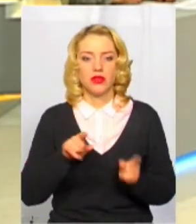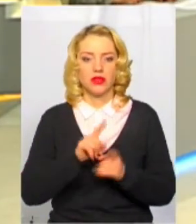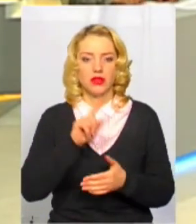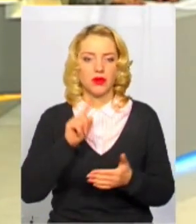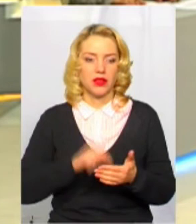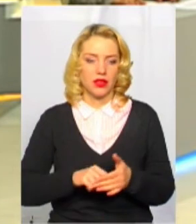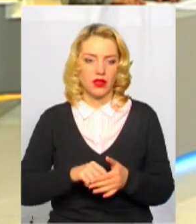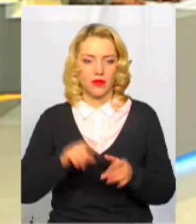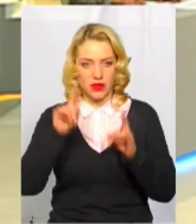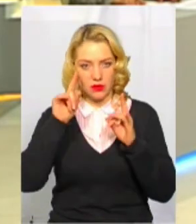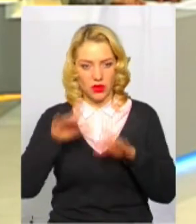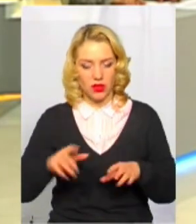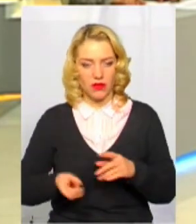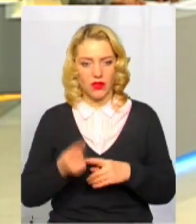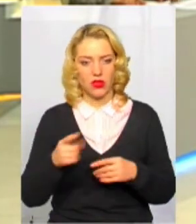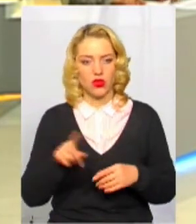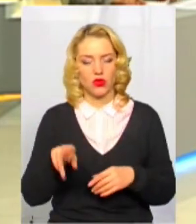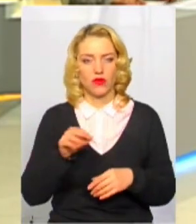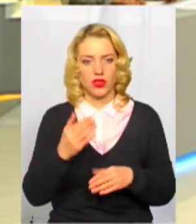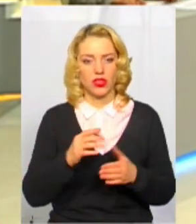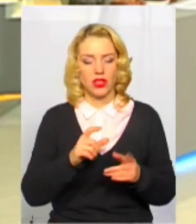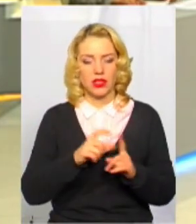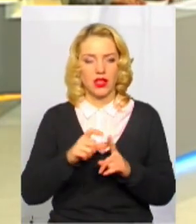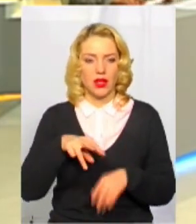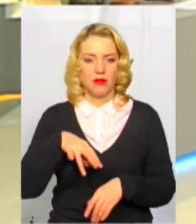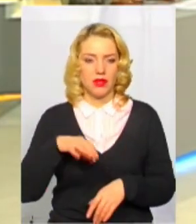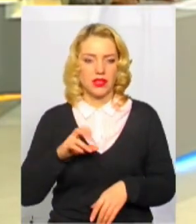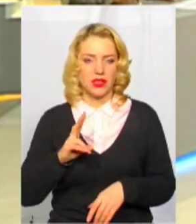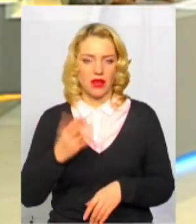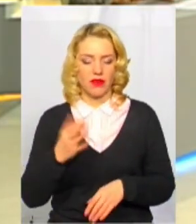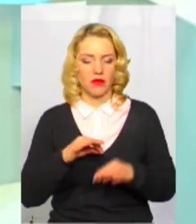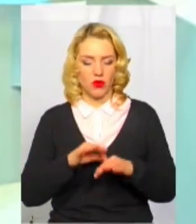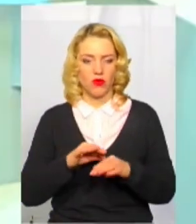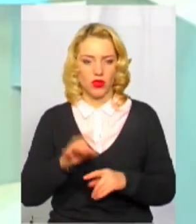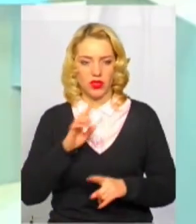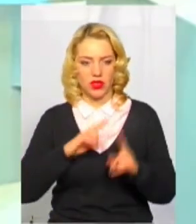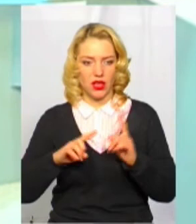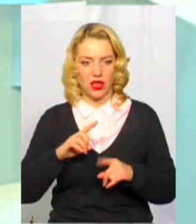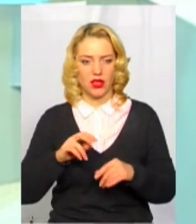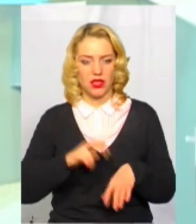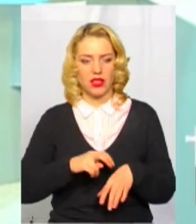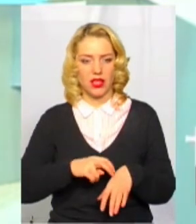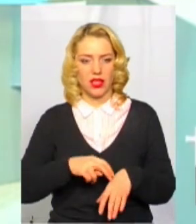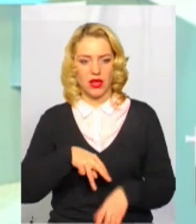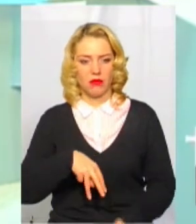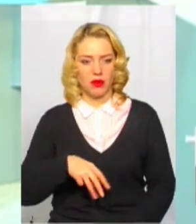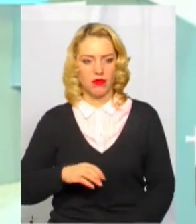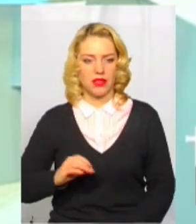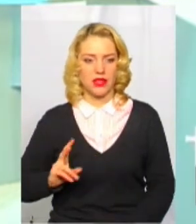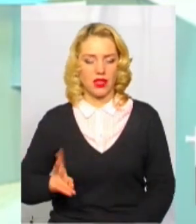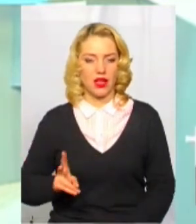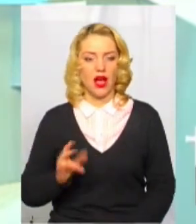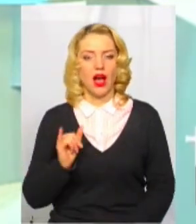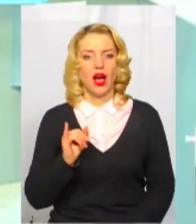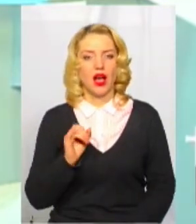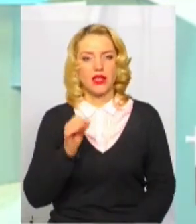питання спонтанно виникло з приводу ваших слів. МСЕК, ви проводите наради з лікарями МСЕК. А